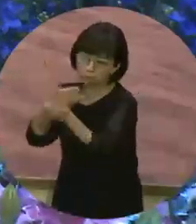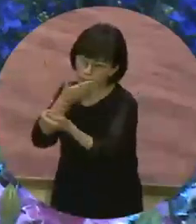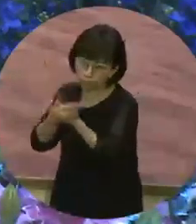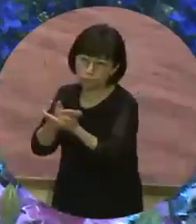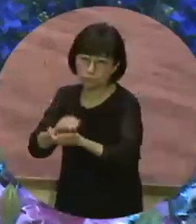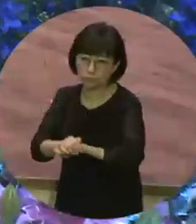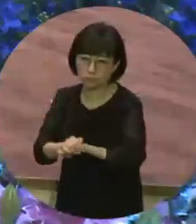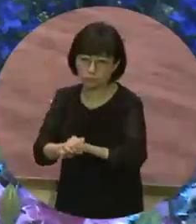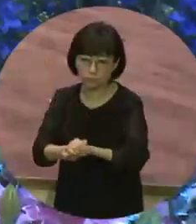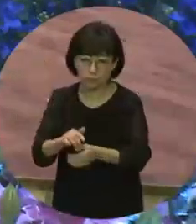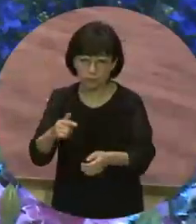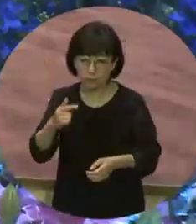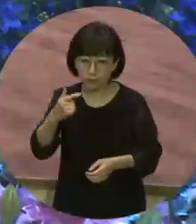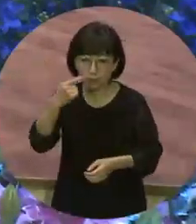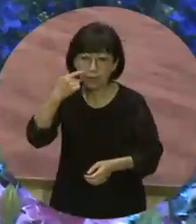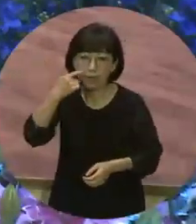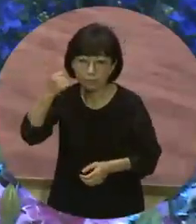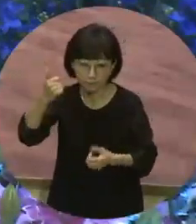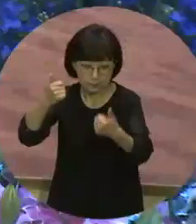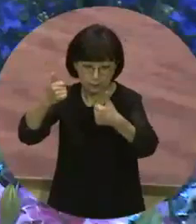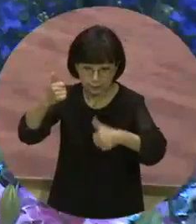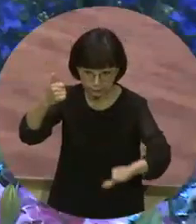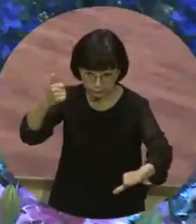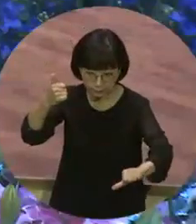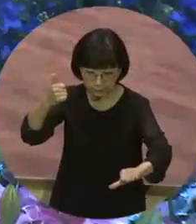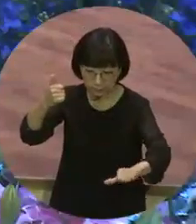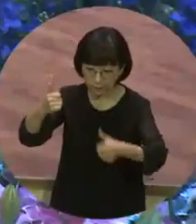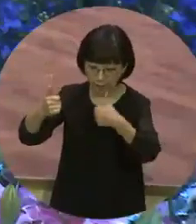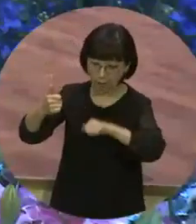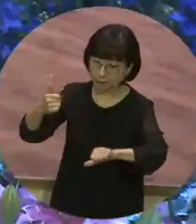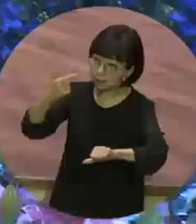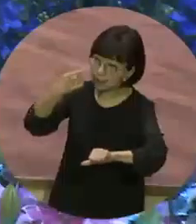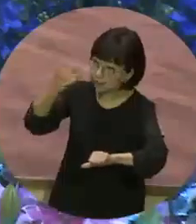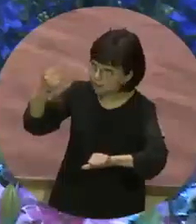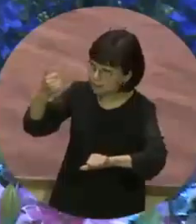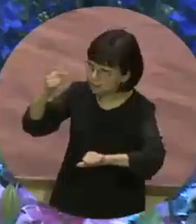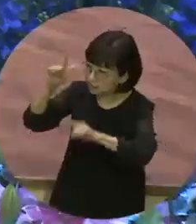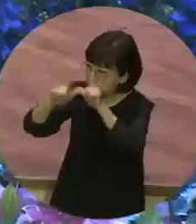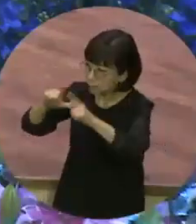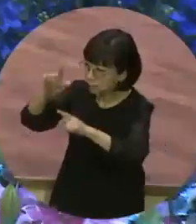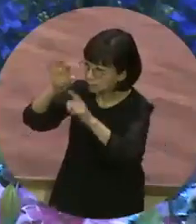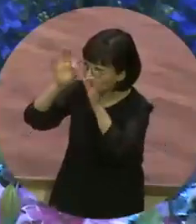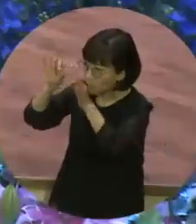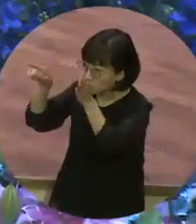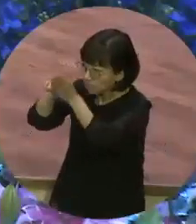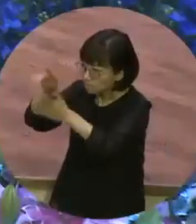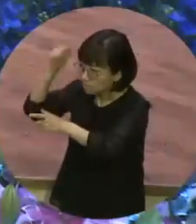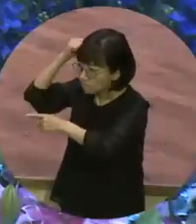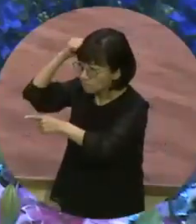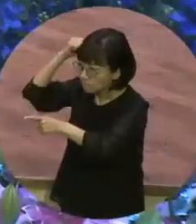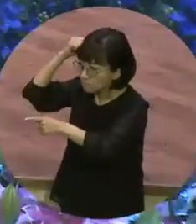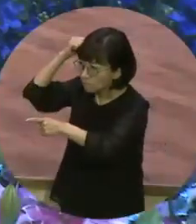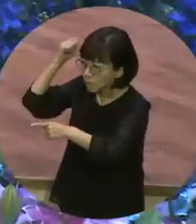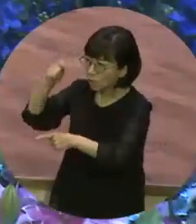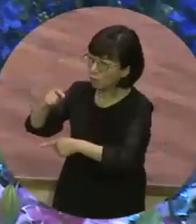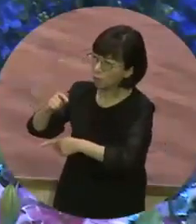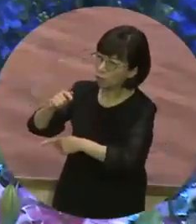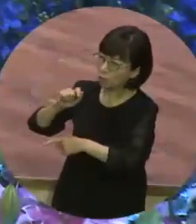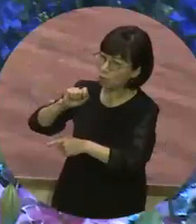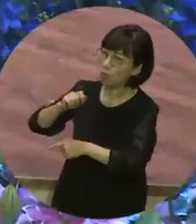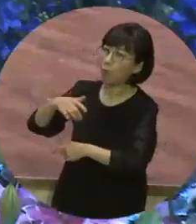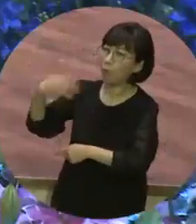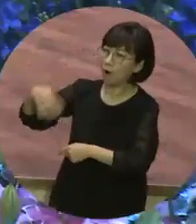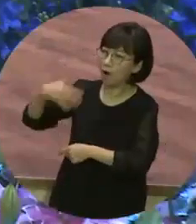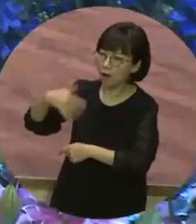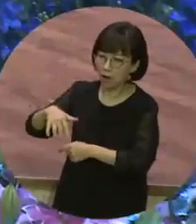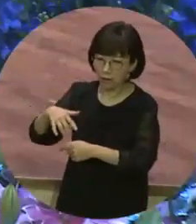아브라함의 믿음을 본 이 이삭이 그대로 도저히 이해할 수 없지만 영적